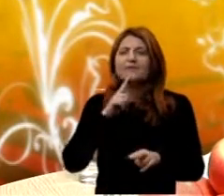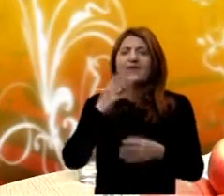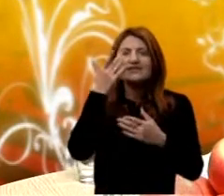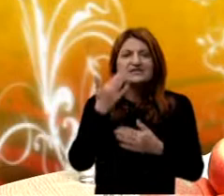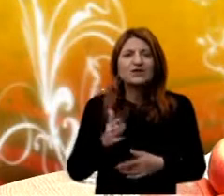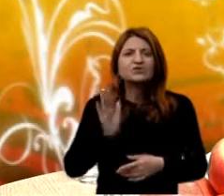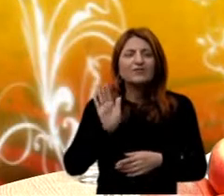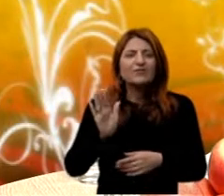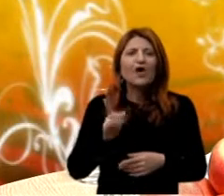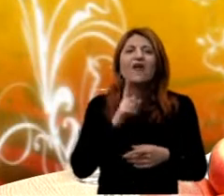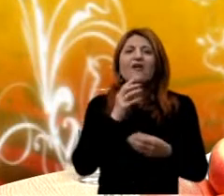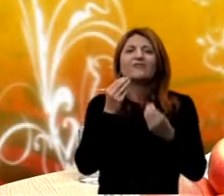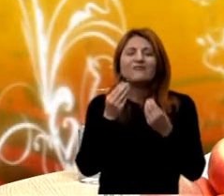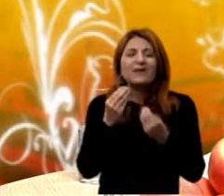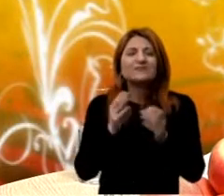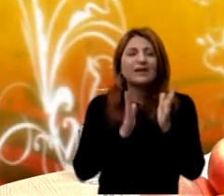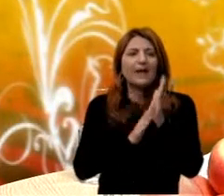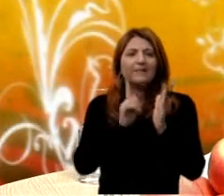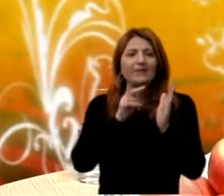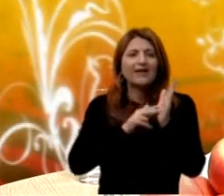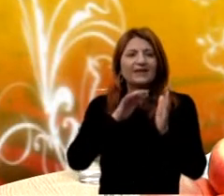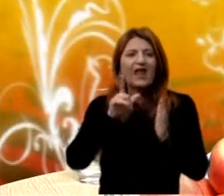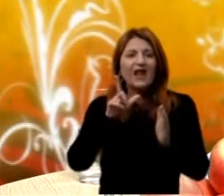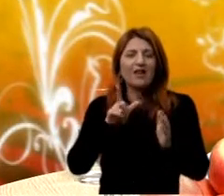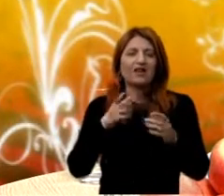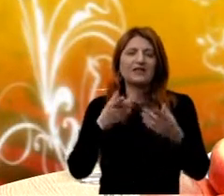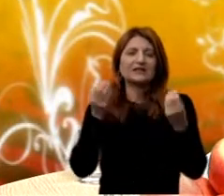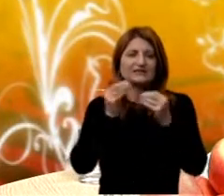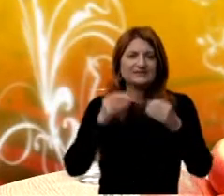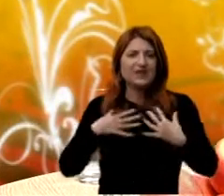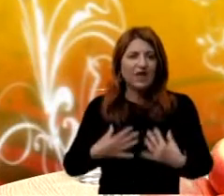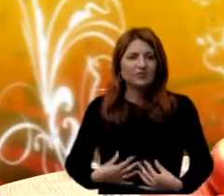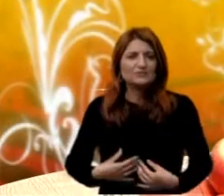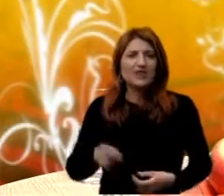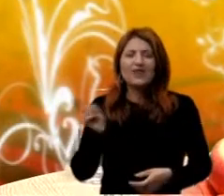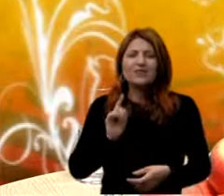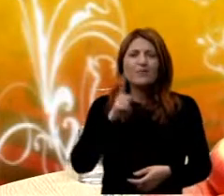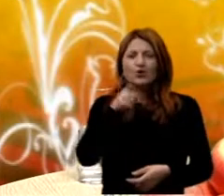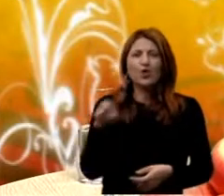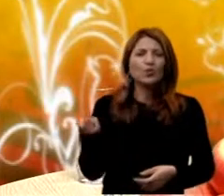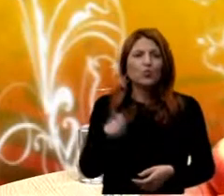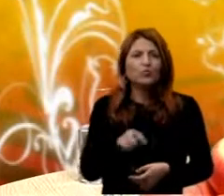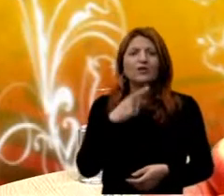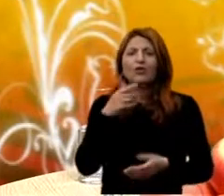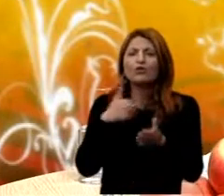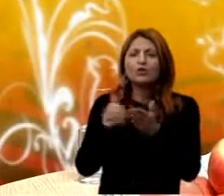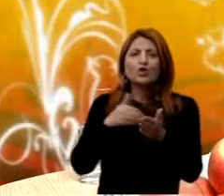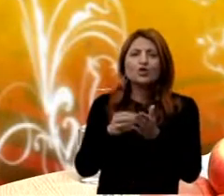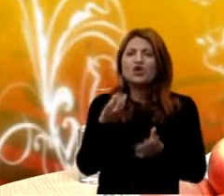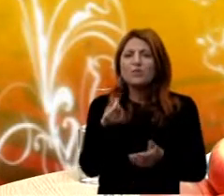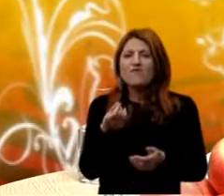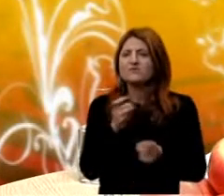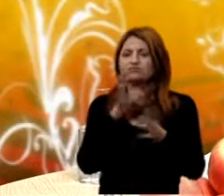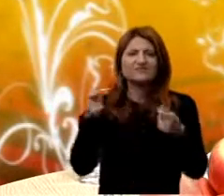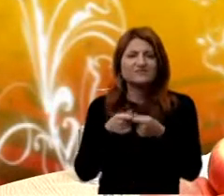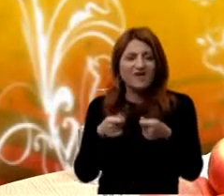vaš vitaminsko-mineralni status, jer nemojte uzimati i nemojte kupovati i trošiti svoj novac samo